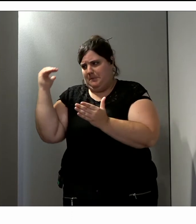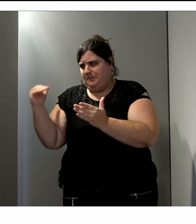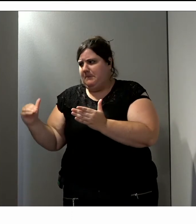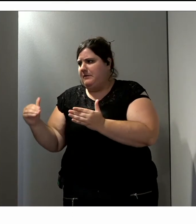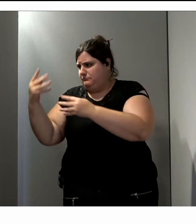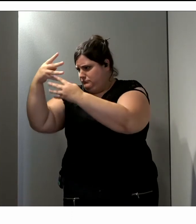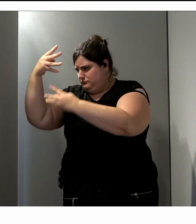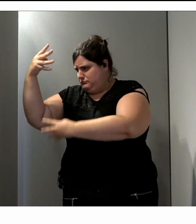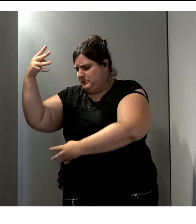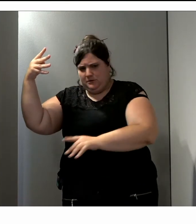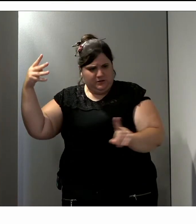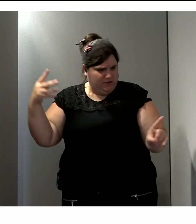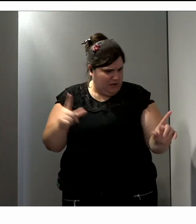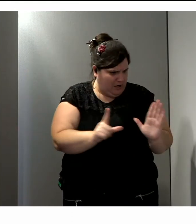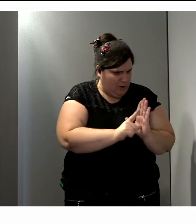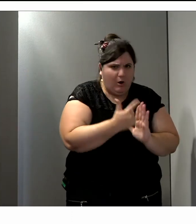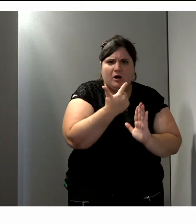de 2005